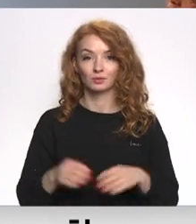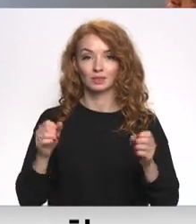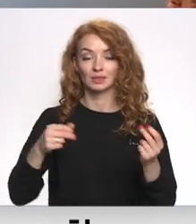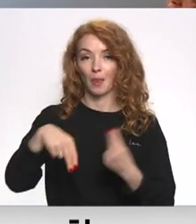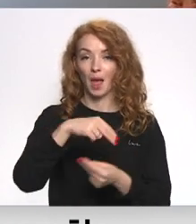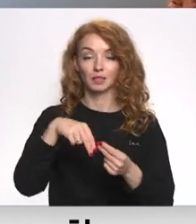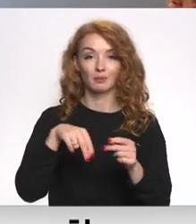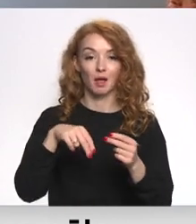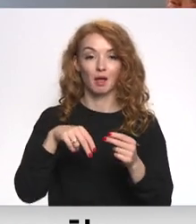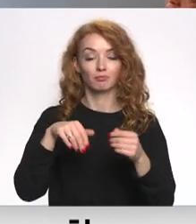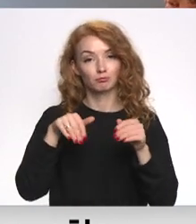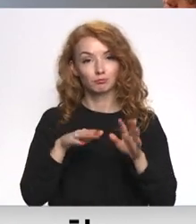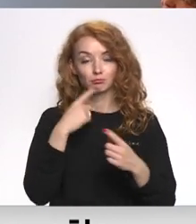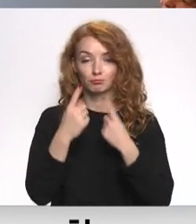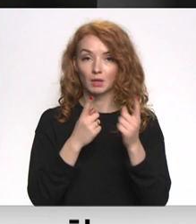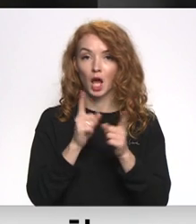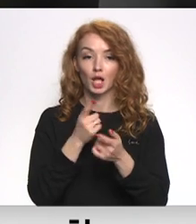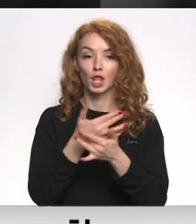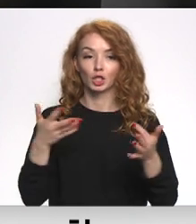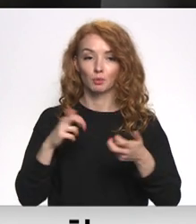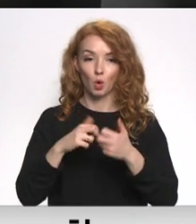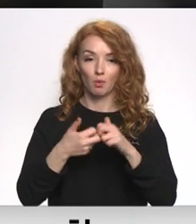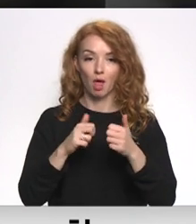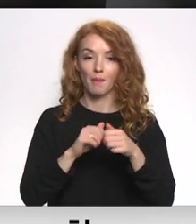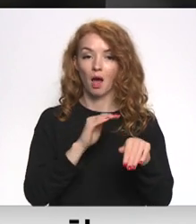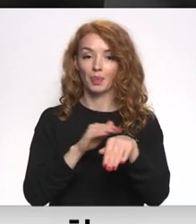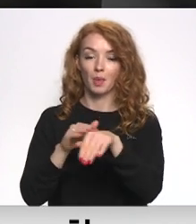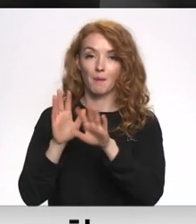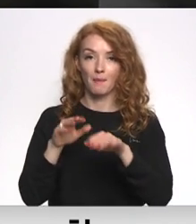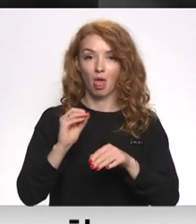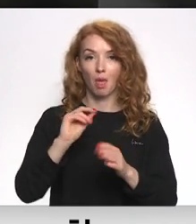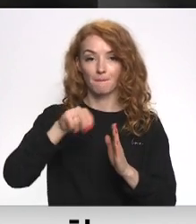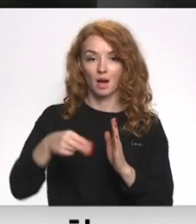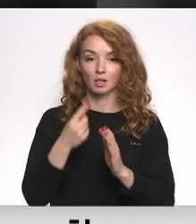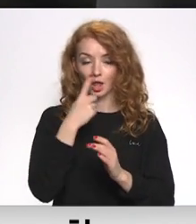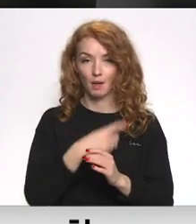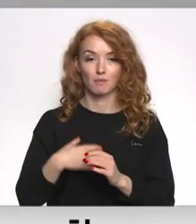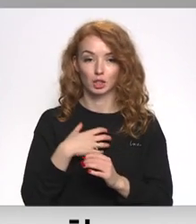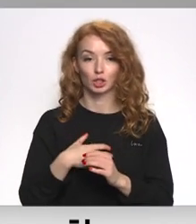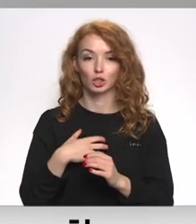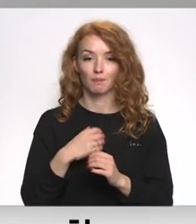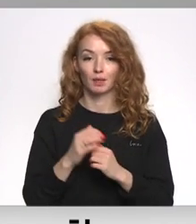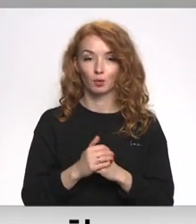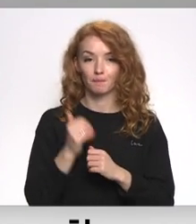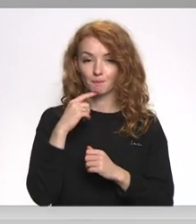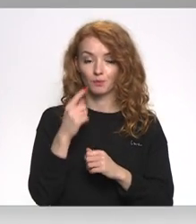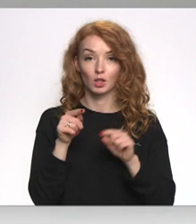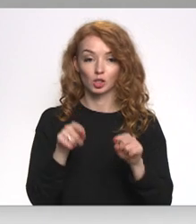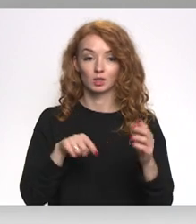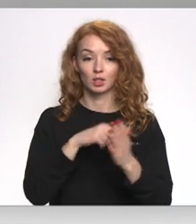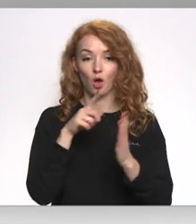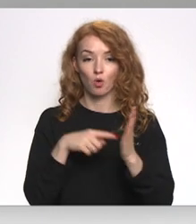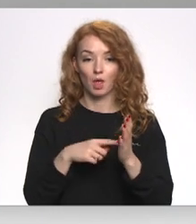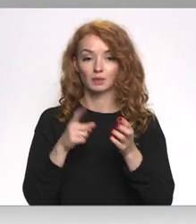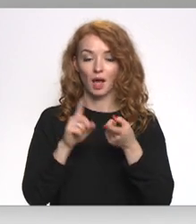Sanāksmē tika apspriestas arī dažādas problēmas, atgādināts par e-paraksta nepieciešamību. Principā šis jautājums